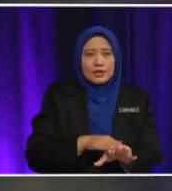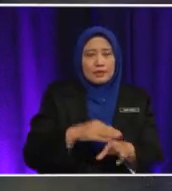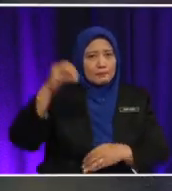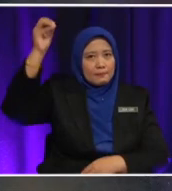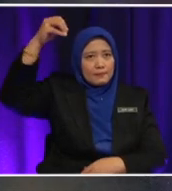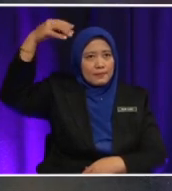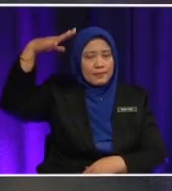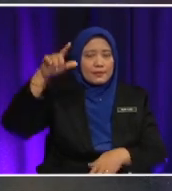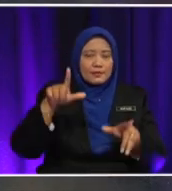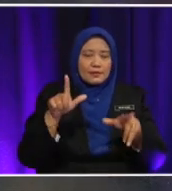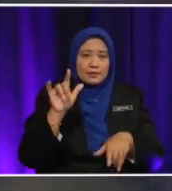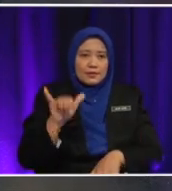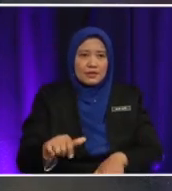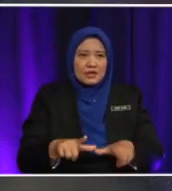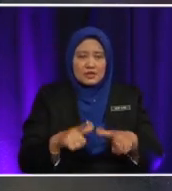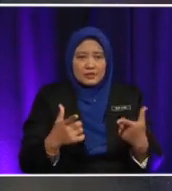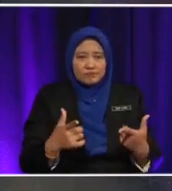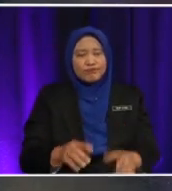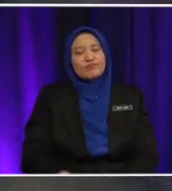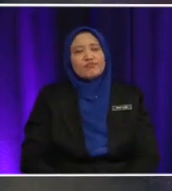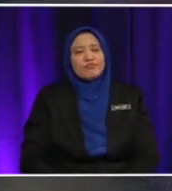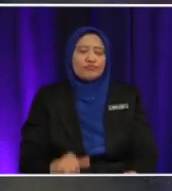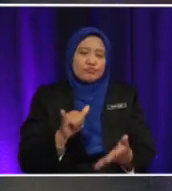yang senang kalau kita